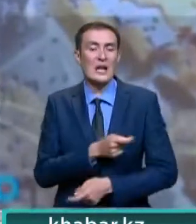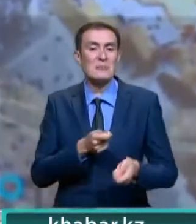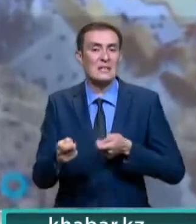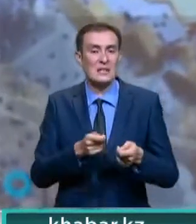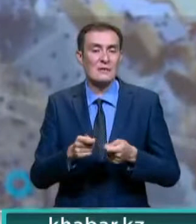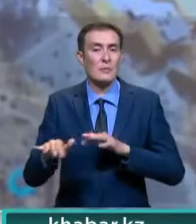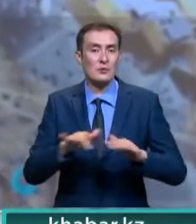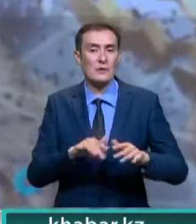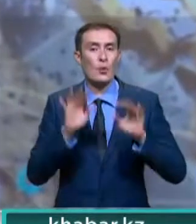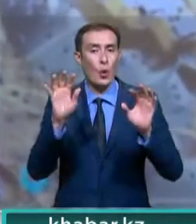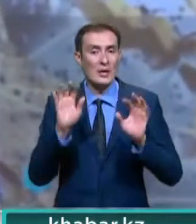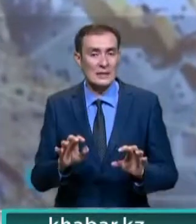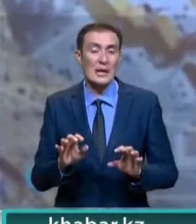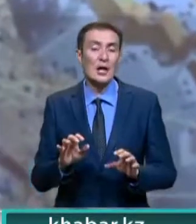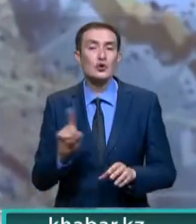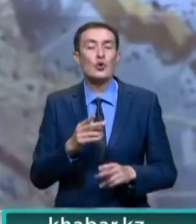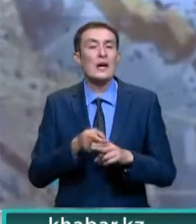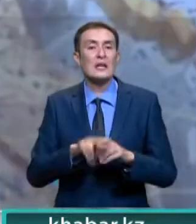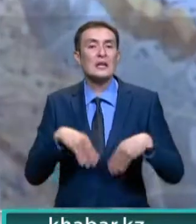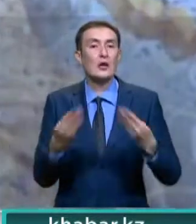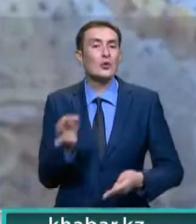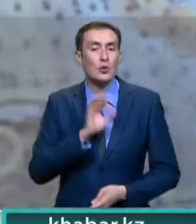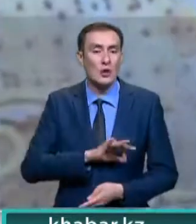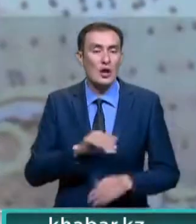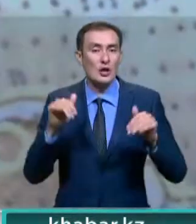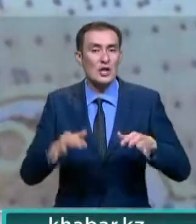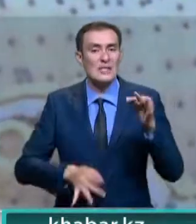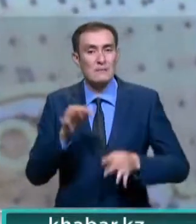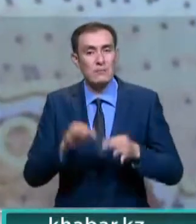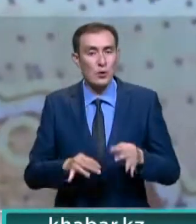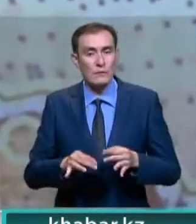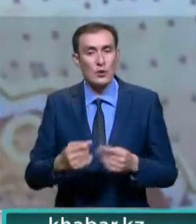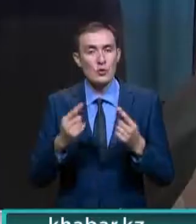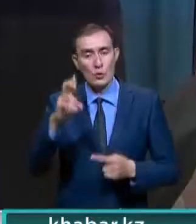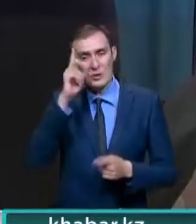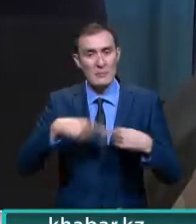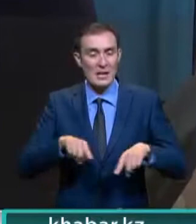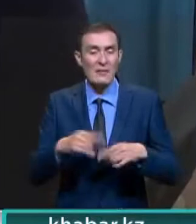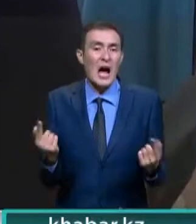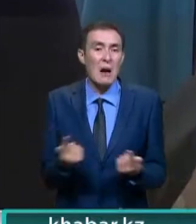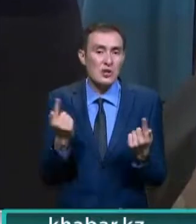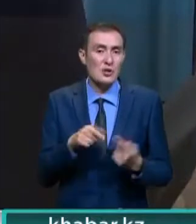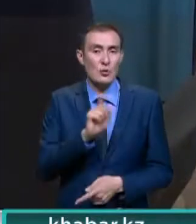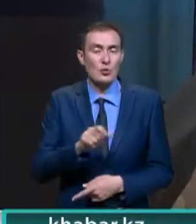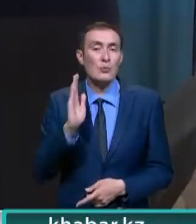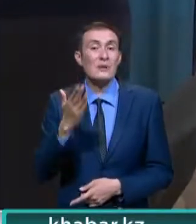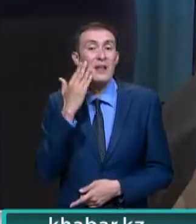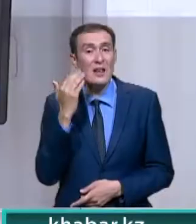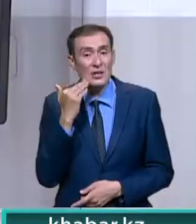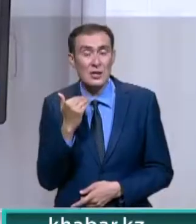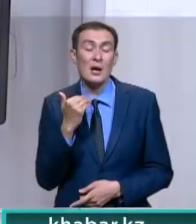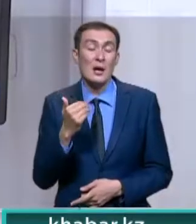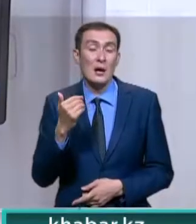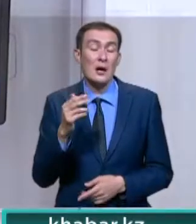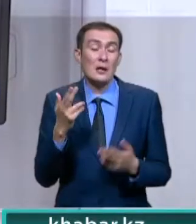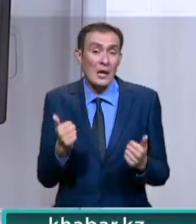административный процедурно-процессуальный кодекс. Что он даст? Решать споры с большой машиной госаппарата рядовым казахстанцам станет легче.